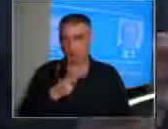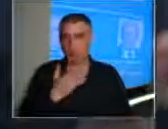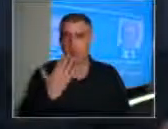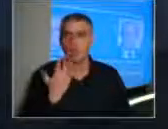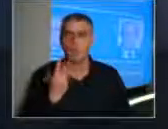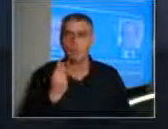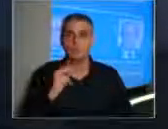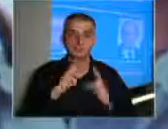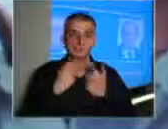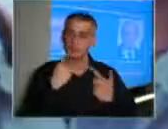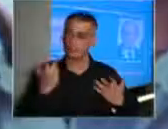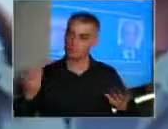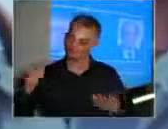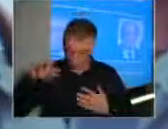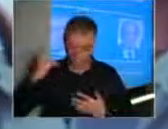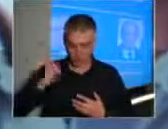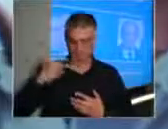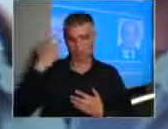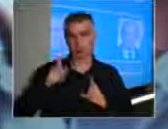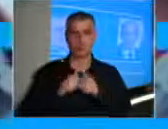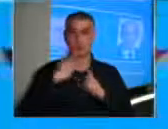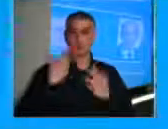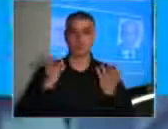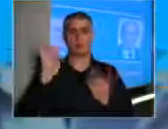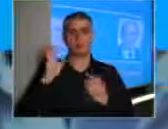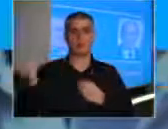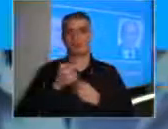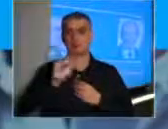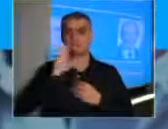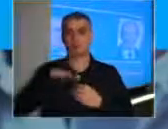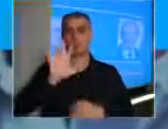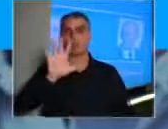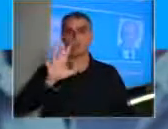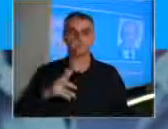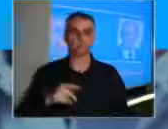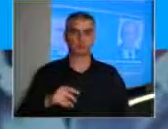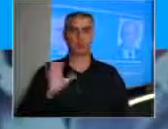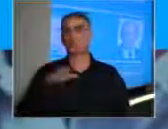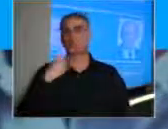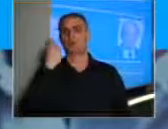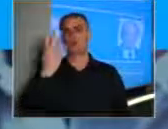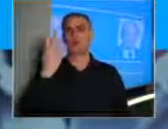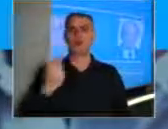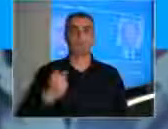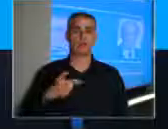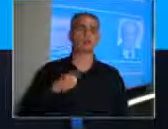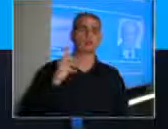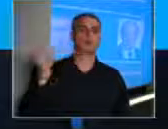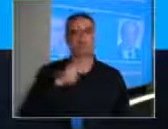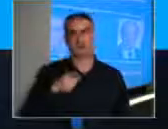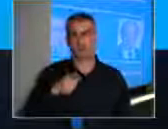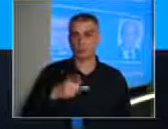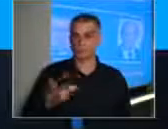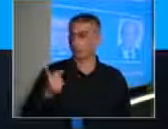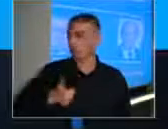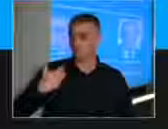מאוד מהציבור אומר לעצמו, הוא יהיה. כי כמו שאתה אומר, אז ביבי ימנה אותו, גם יהיו לו 5 מנדטים. לא, אבל קראת. גם יהיו לו 4 מנדטים. הוא ימנה אותו. הוא ממנה שר